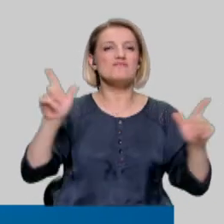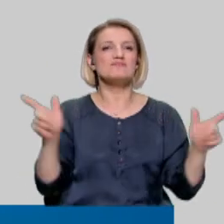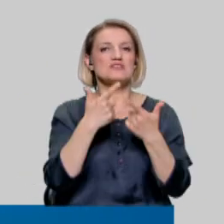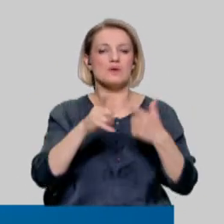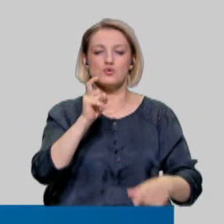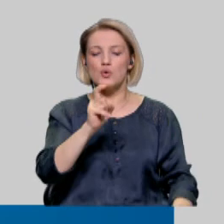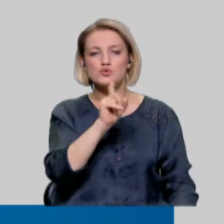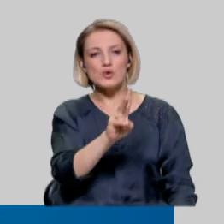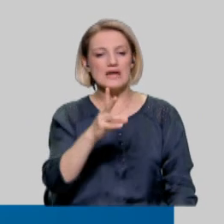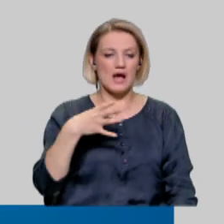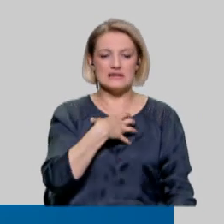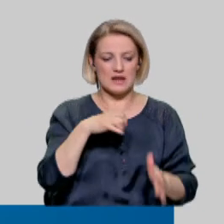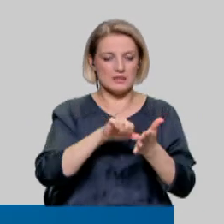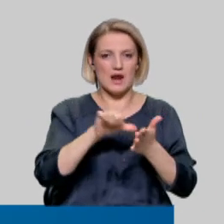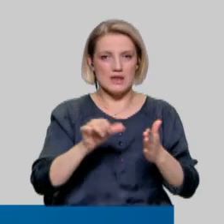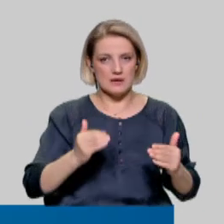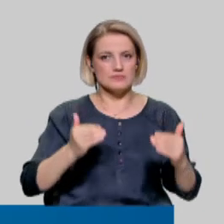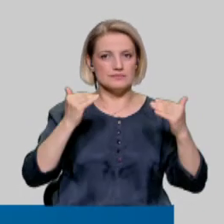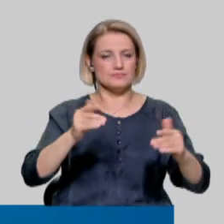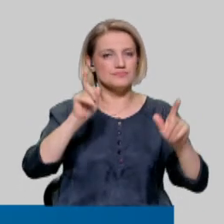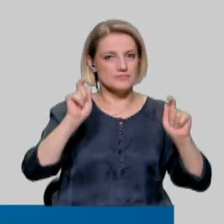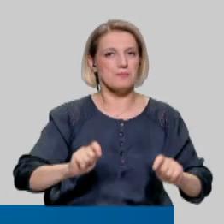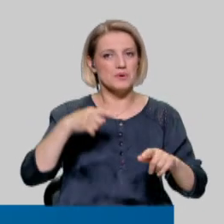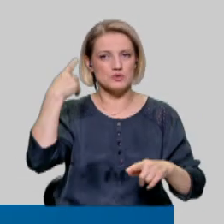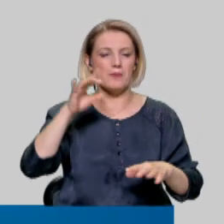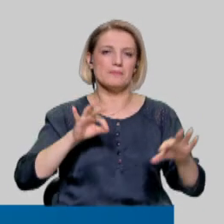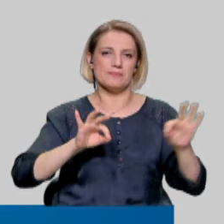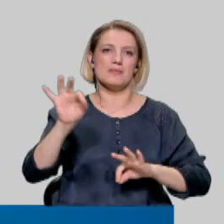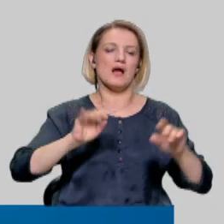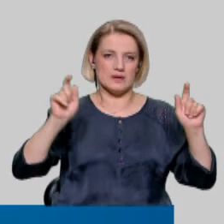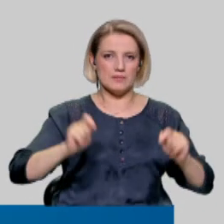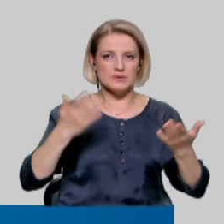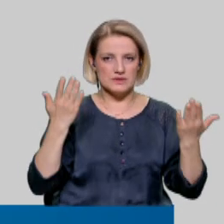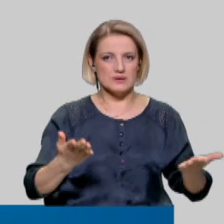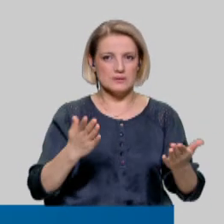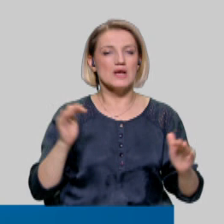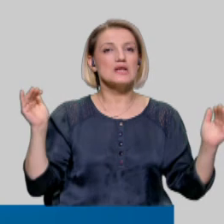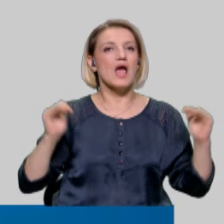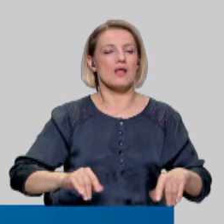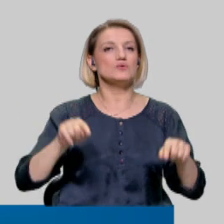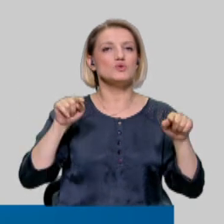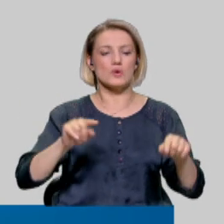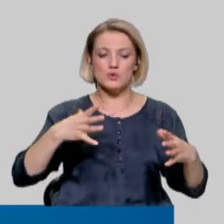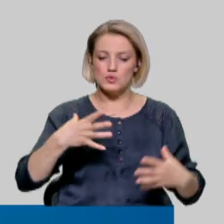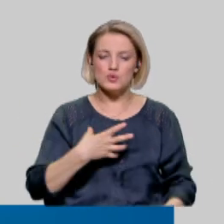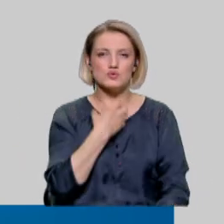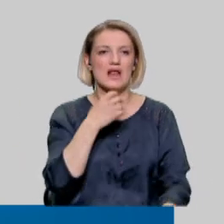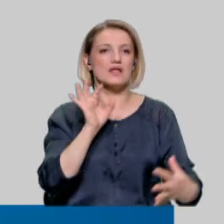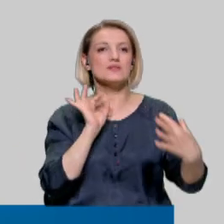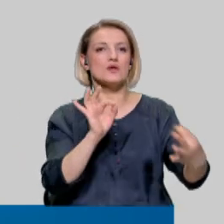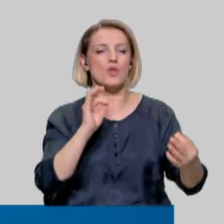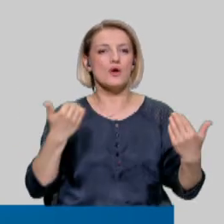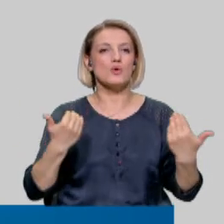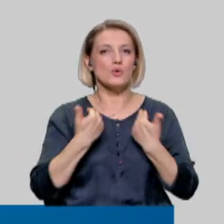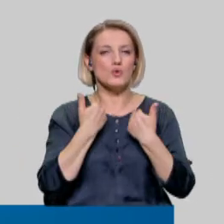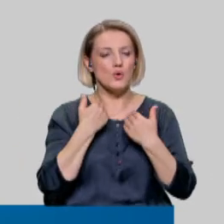festivalinizi 9-12 Haziran tarihleri arasında gerçekleştirmek üzere geride harekete geçtik Geldiğimiz noktada üzülerek diyalog ve